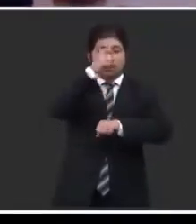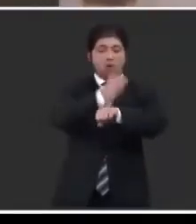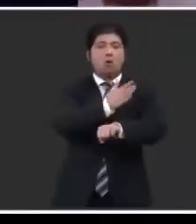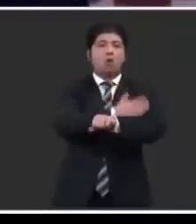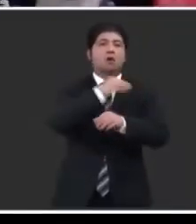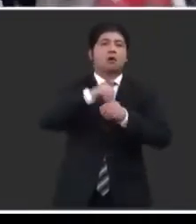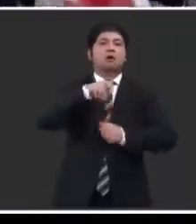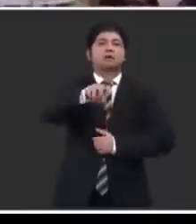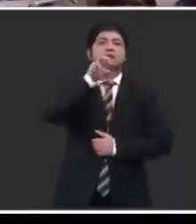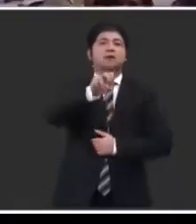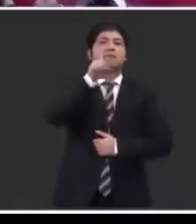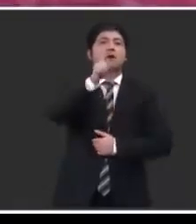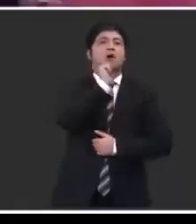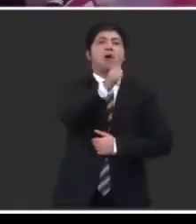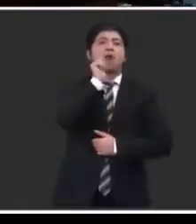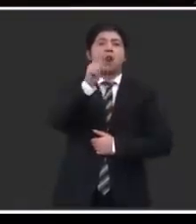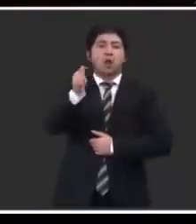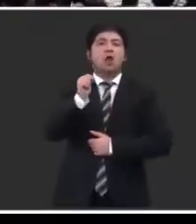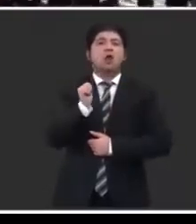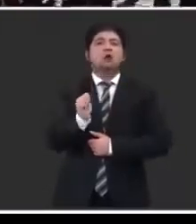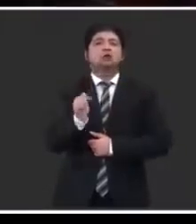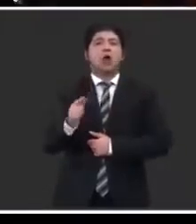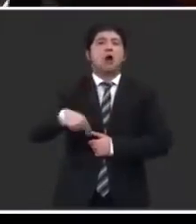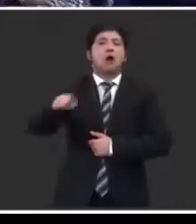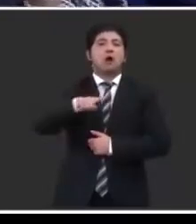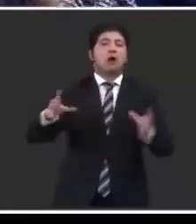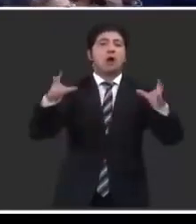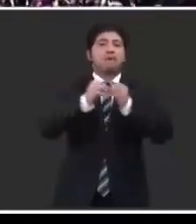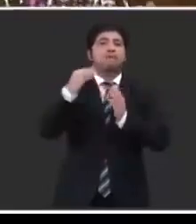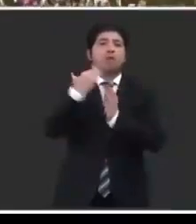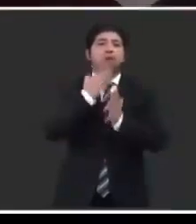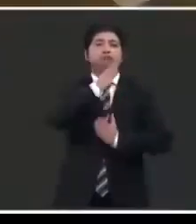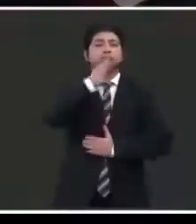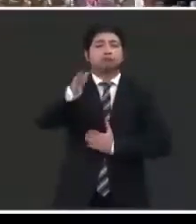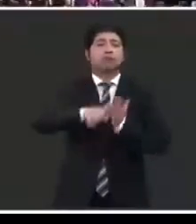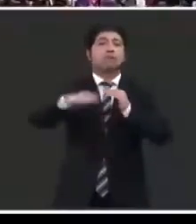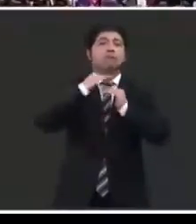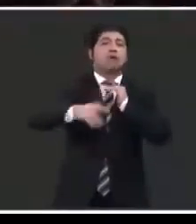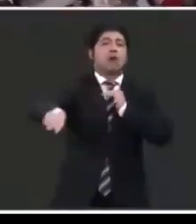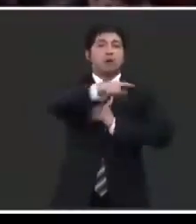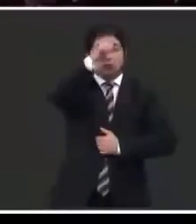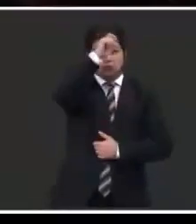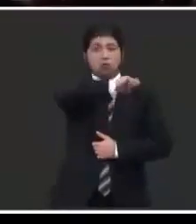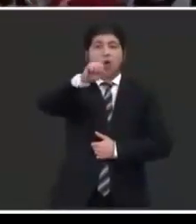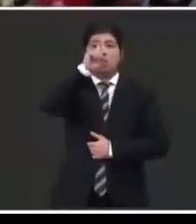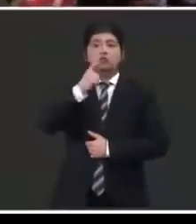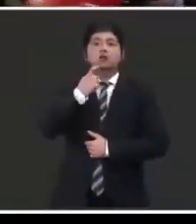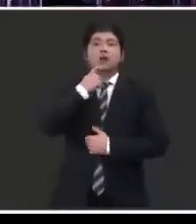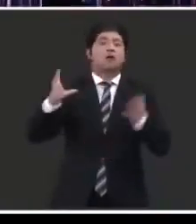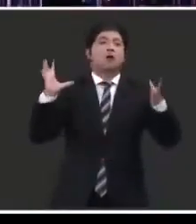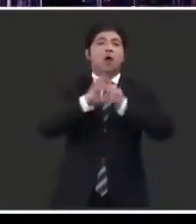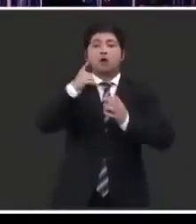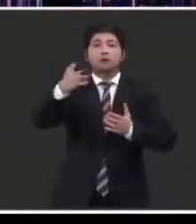81 vilayetinde ve ilçelerinde yapacağımız programlarla milletimizin Türkiye yüzyılına ilişkin